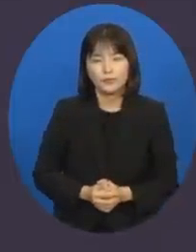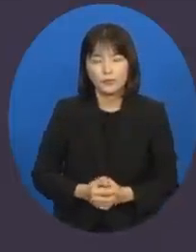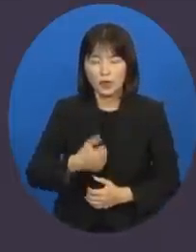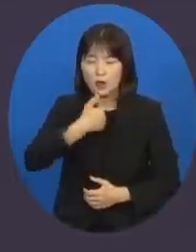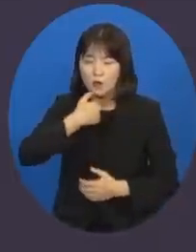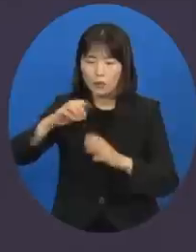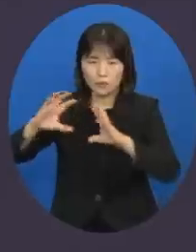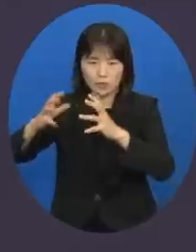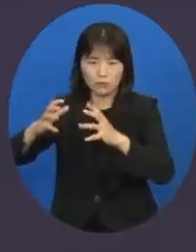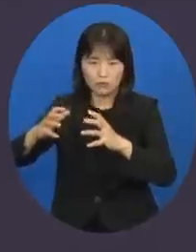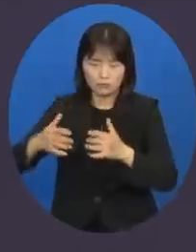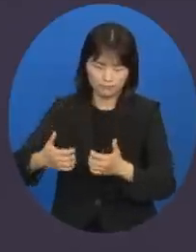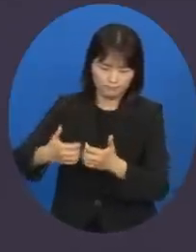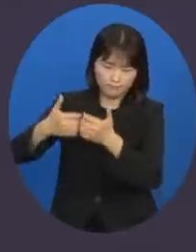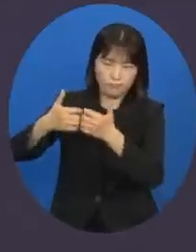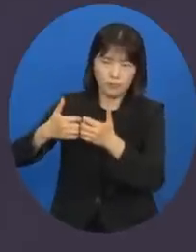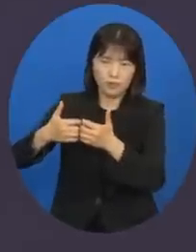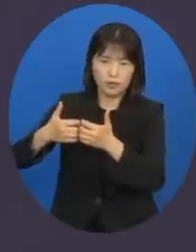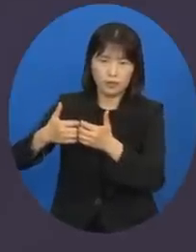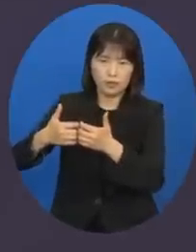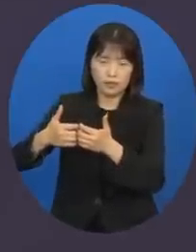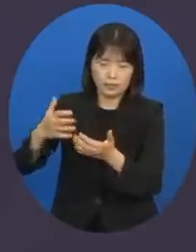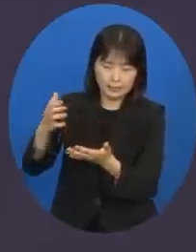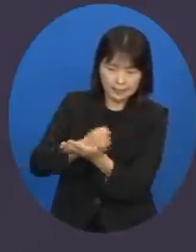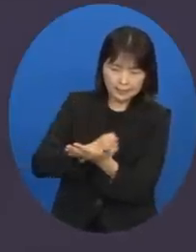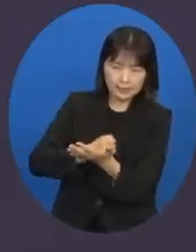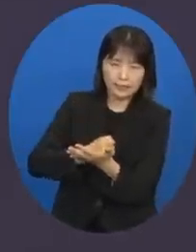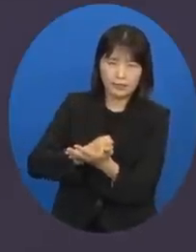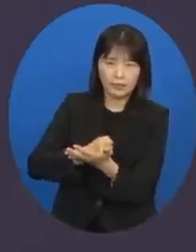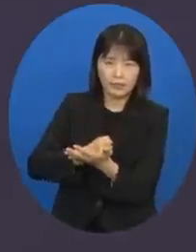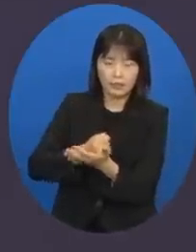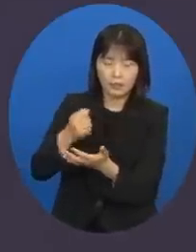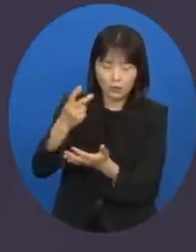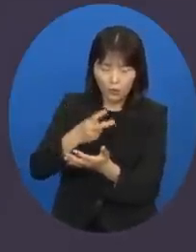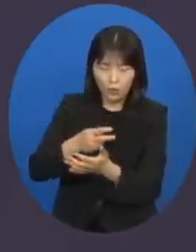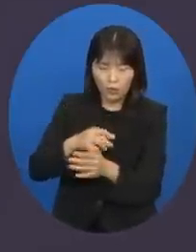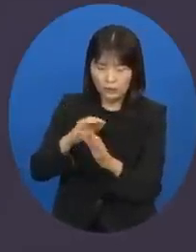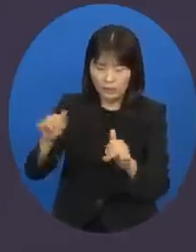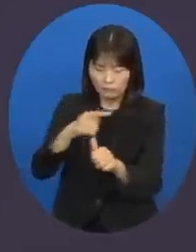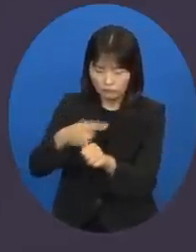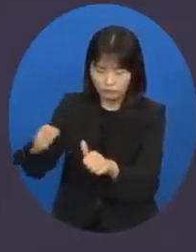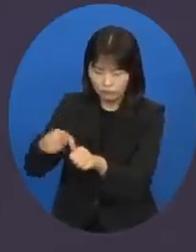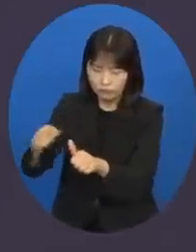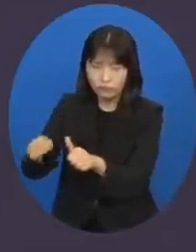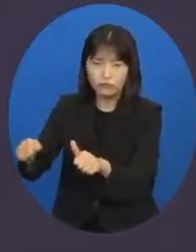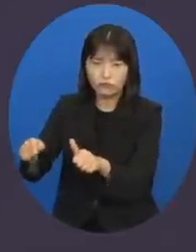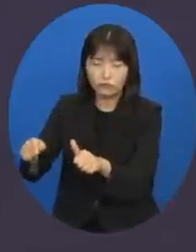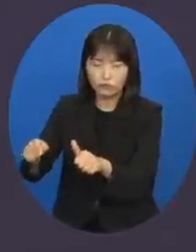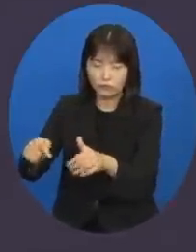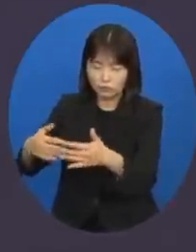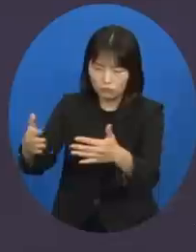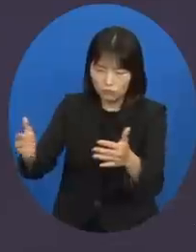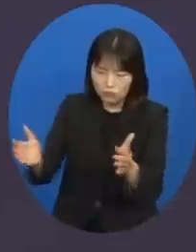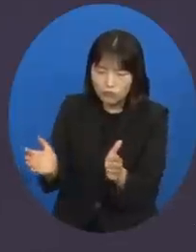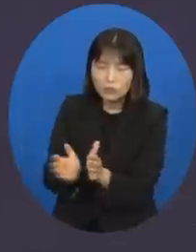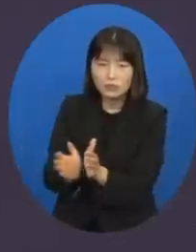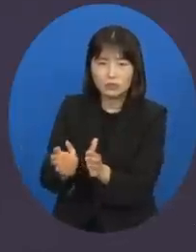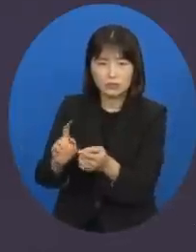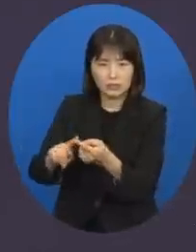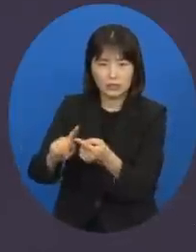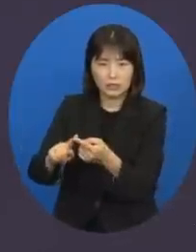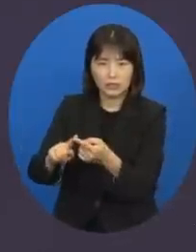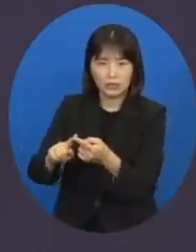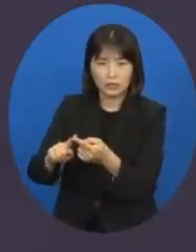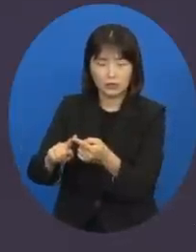제국에 저항하며 약탈과 폭력과 심지어는 암살을 일삼았던 무리들을 일컬을 때에도 이